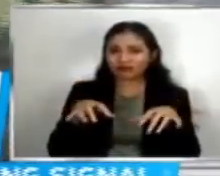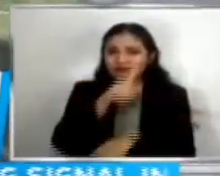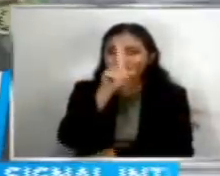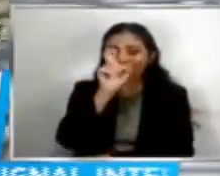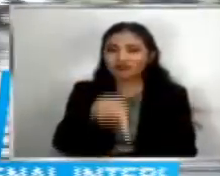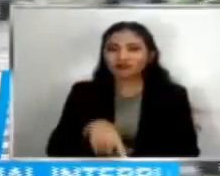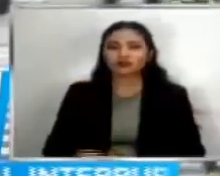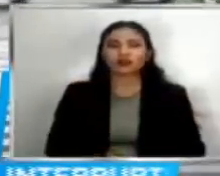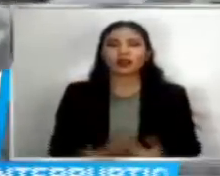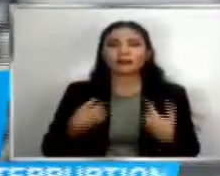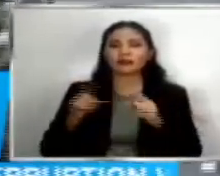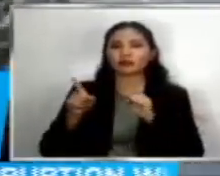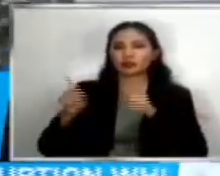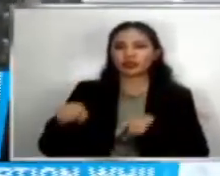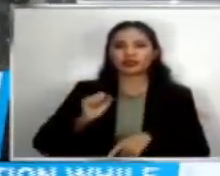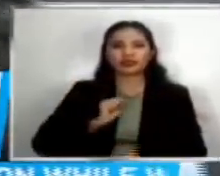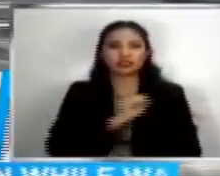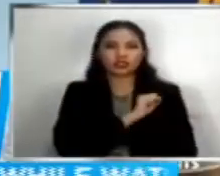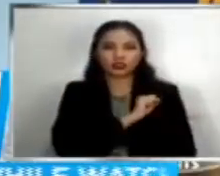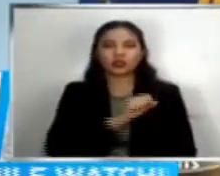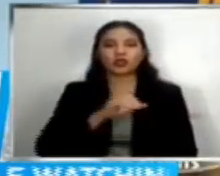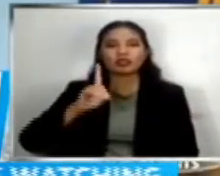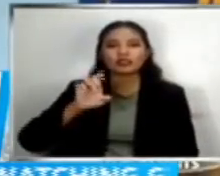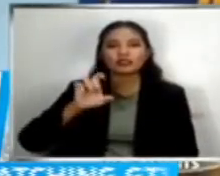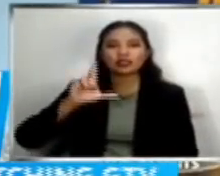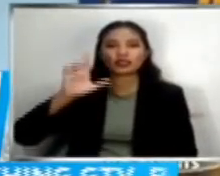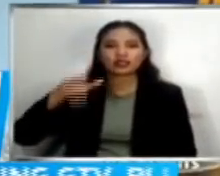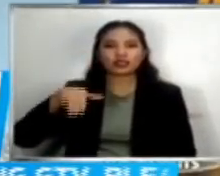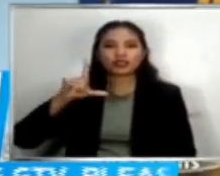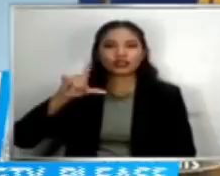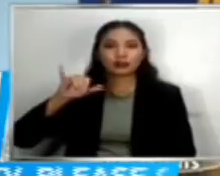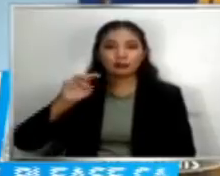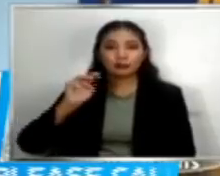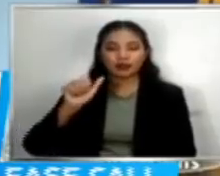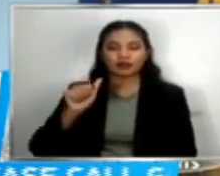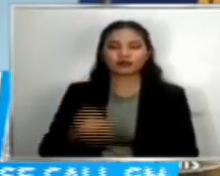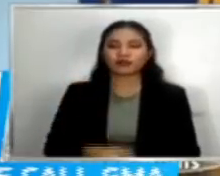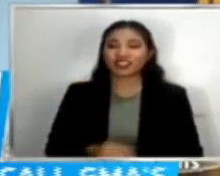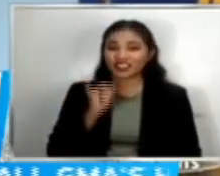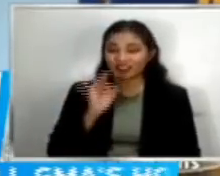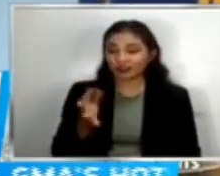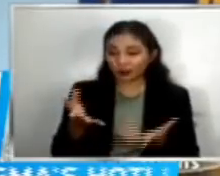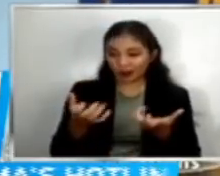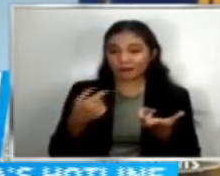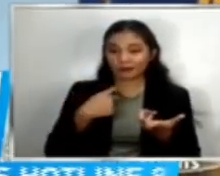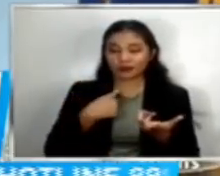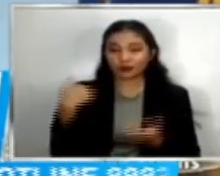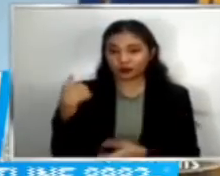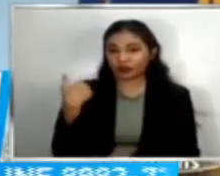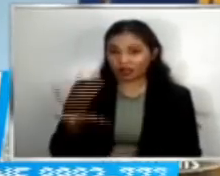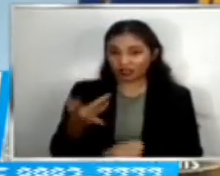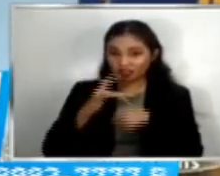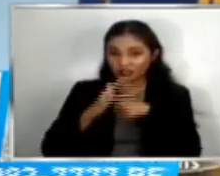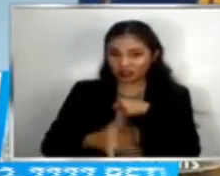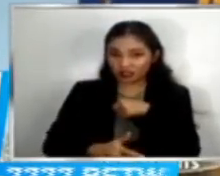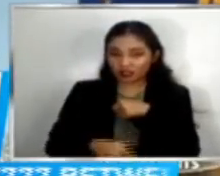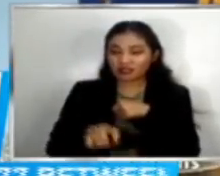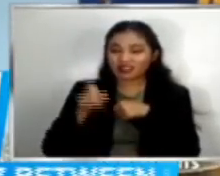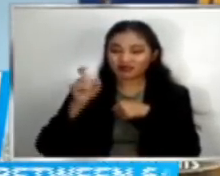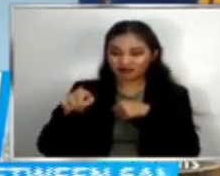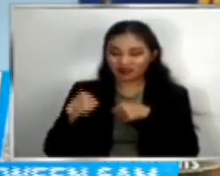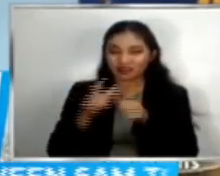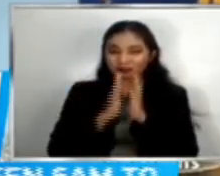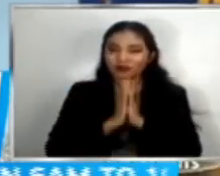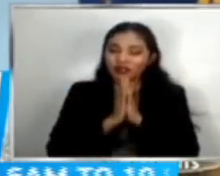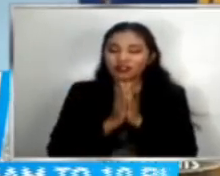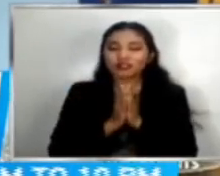Senator Leila De Lima na kilalang kritiko ng Pangulo. If you want me to die early, you must pray harder. Actually,